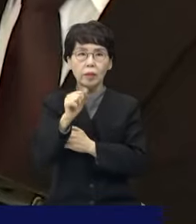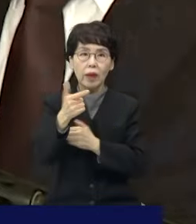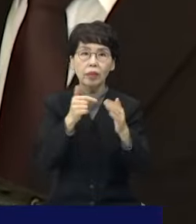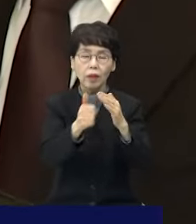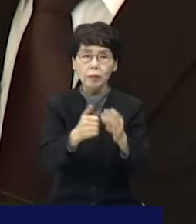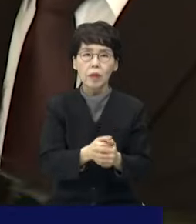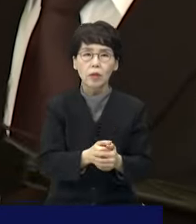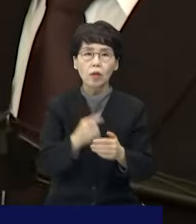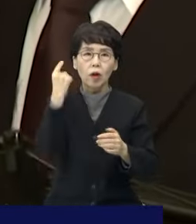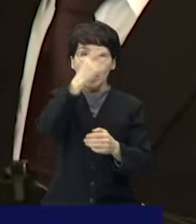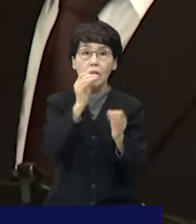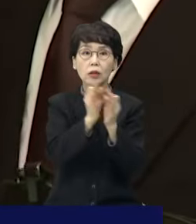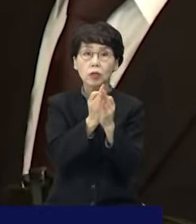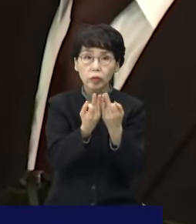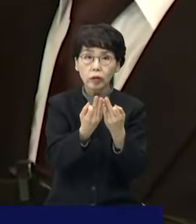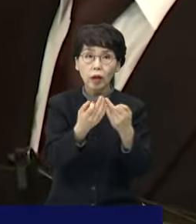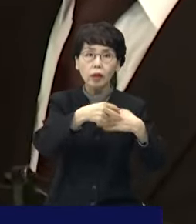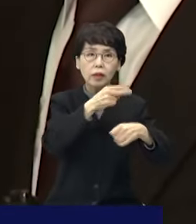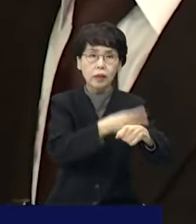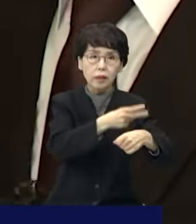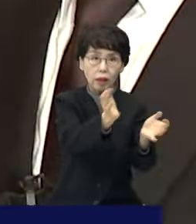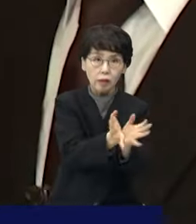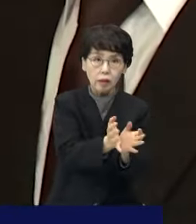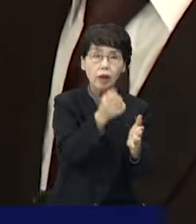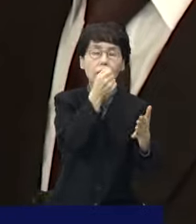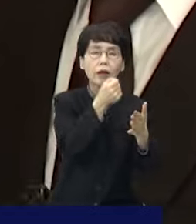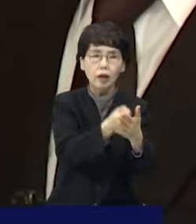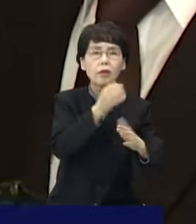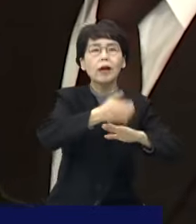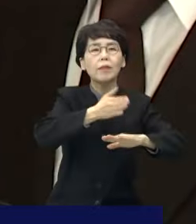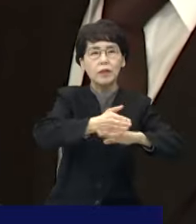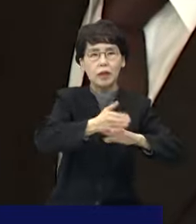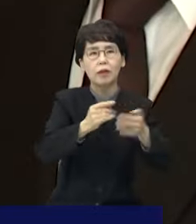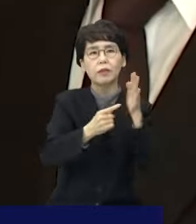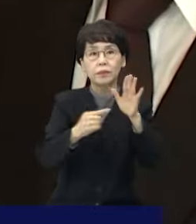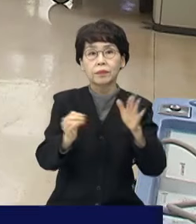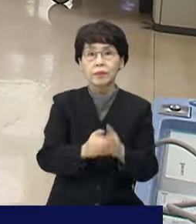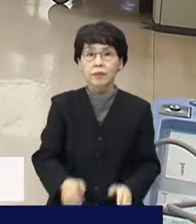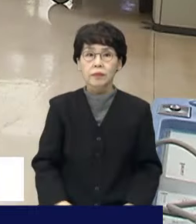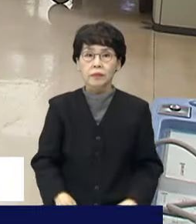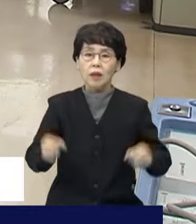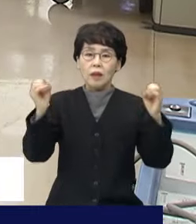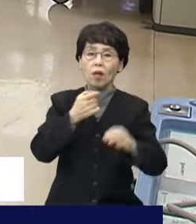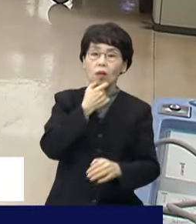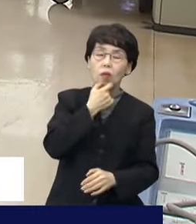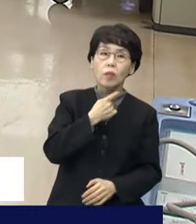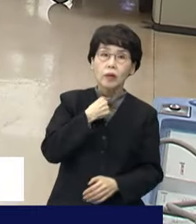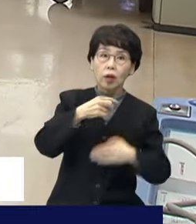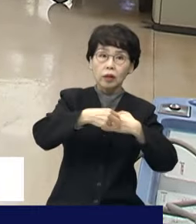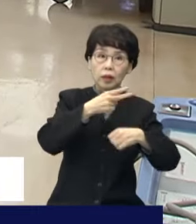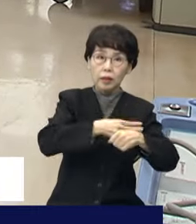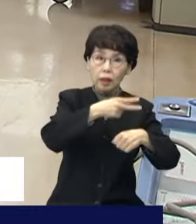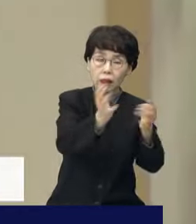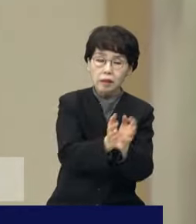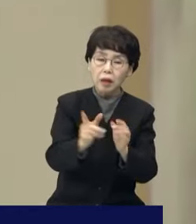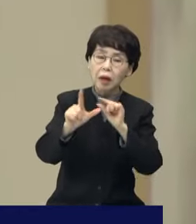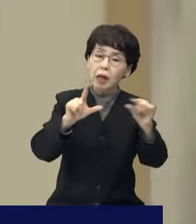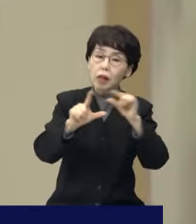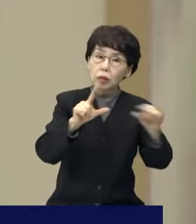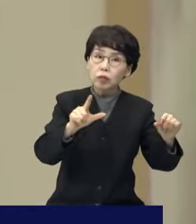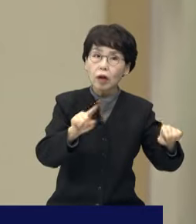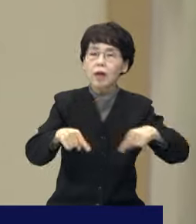대표도 페이스북에 의료계 결단에 깊이 감사드린다는 글을 남겼습니다. 대화를 거부해오던 의료계가 일부 협의체에